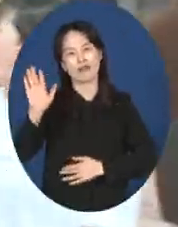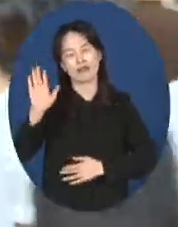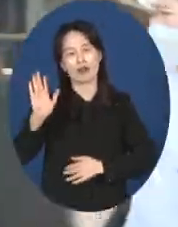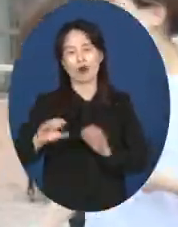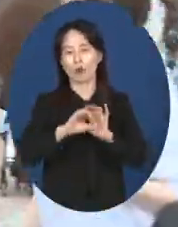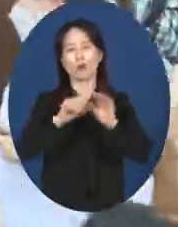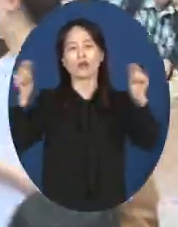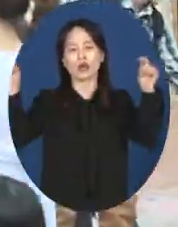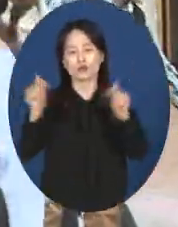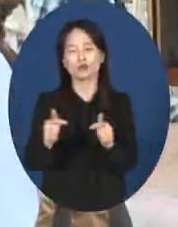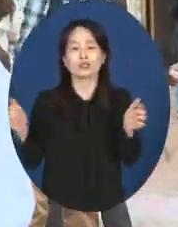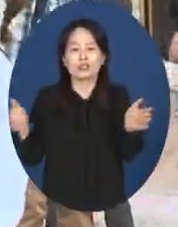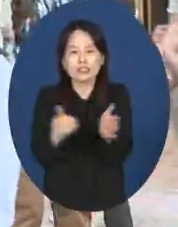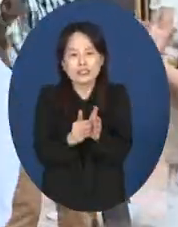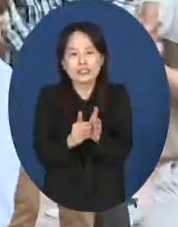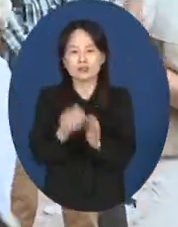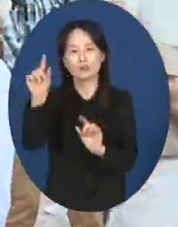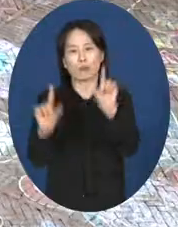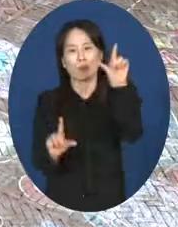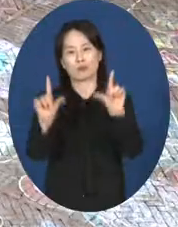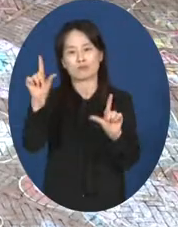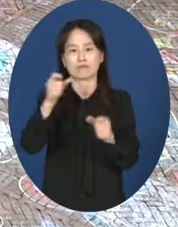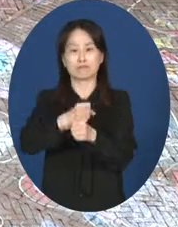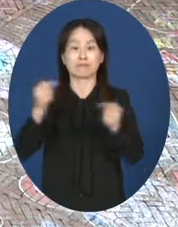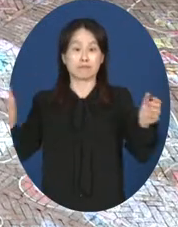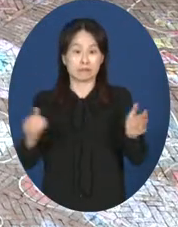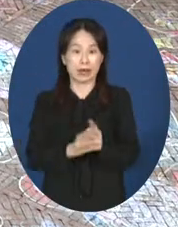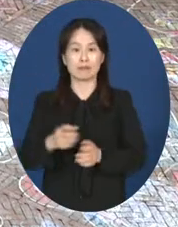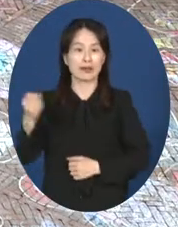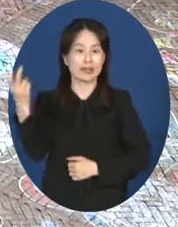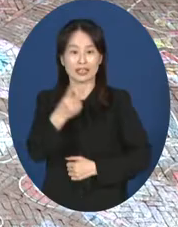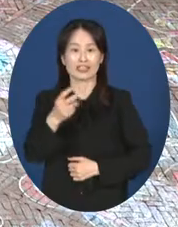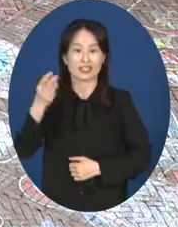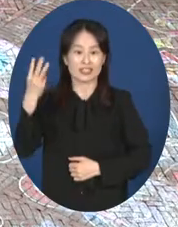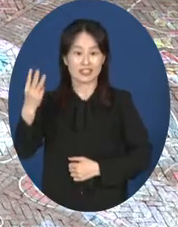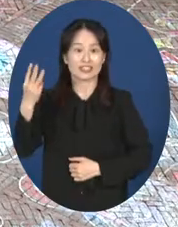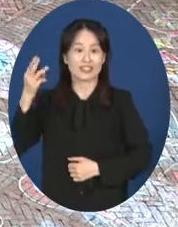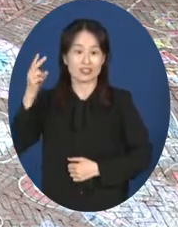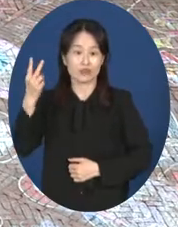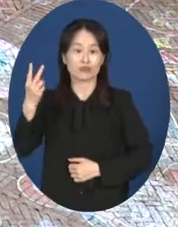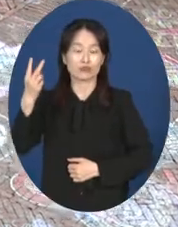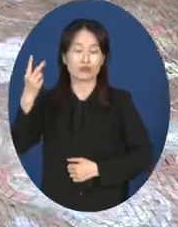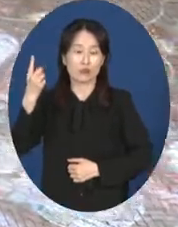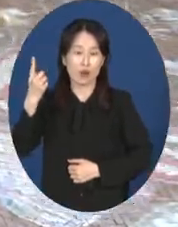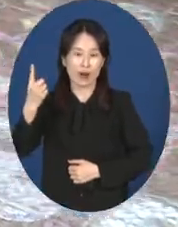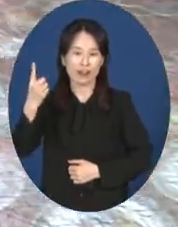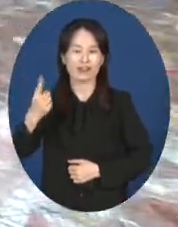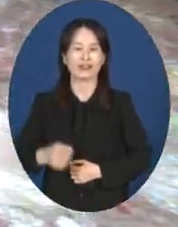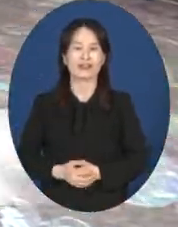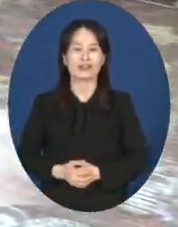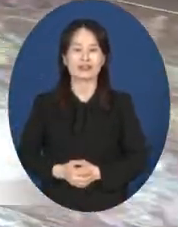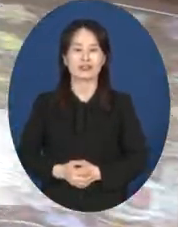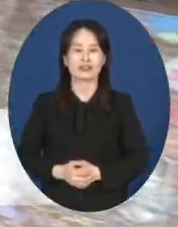기원 작품을 완성했습니다. One more time. Three, two.